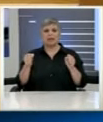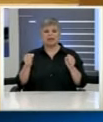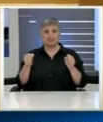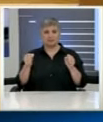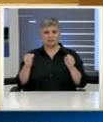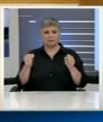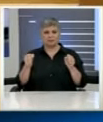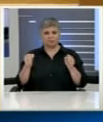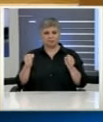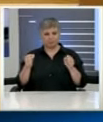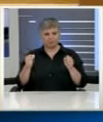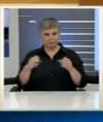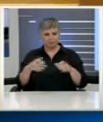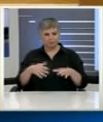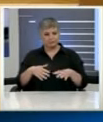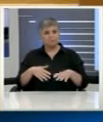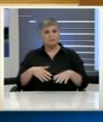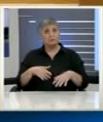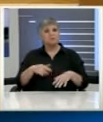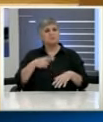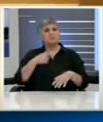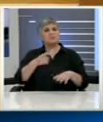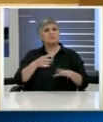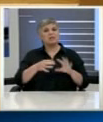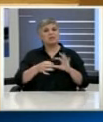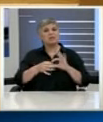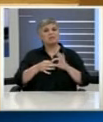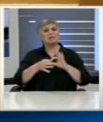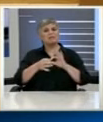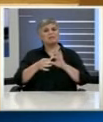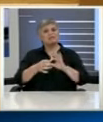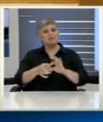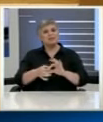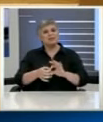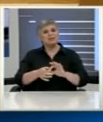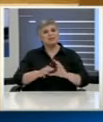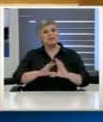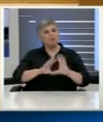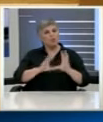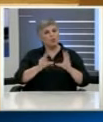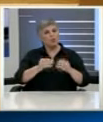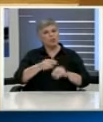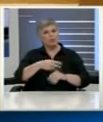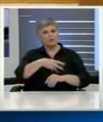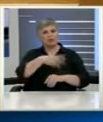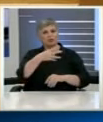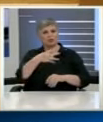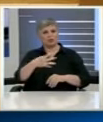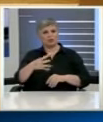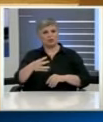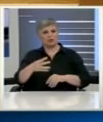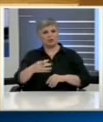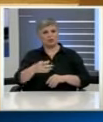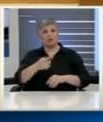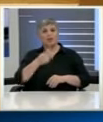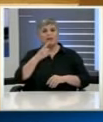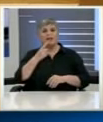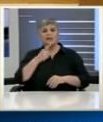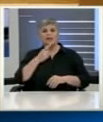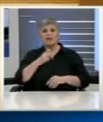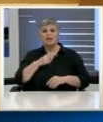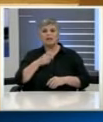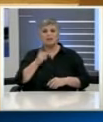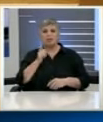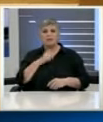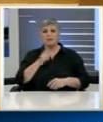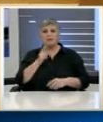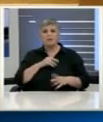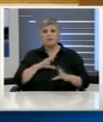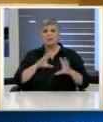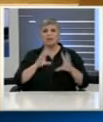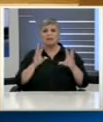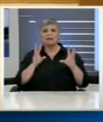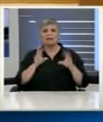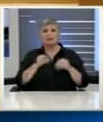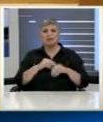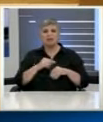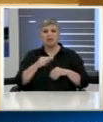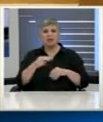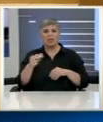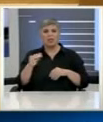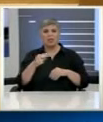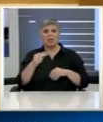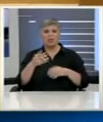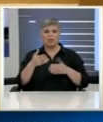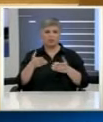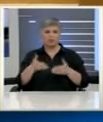κύριε τσίπρα και κύριοι συνάδελφοι του συριζα να λέτε ψέμα για το ζήτημα αυτό θα καταθέσω λοιπόν